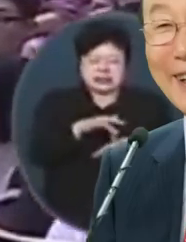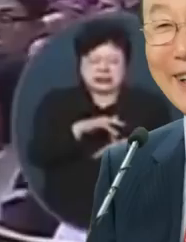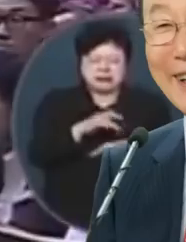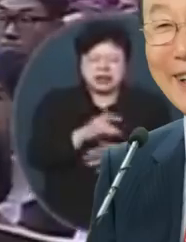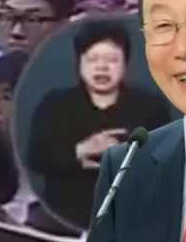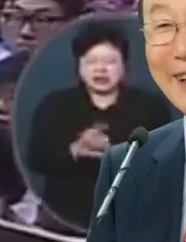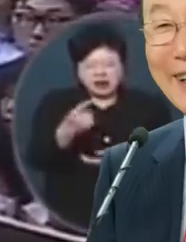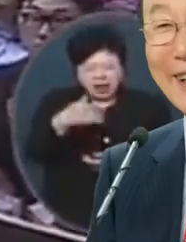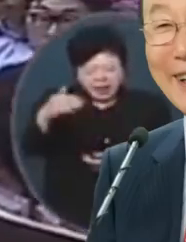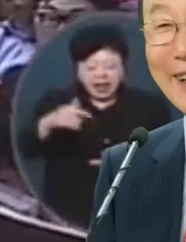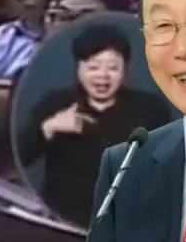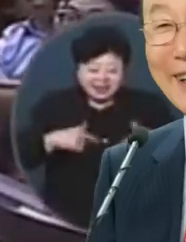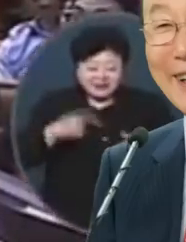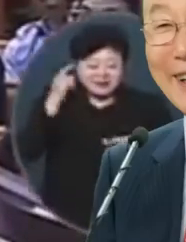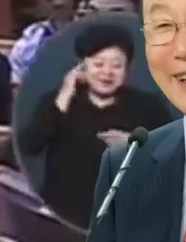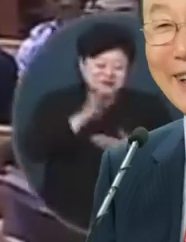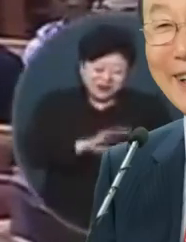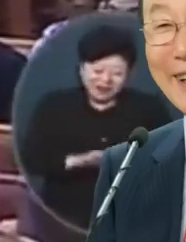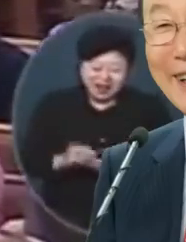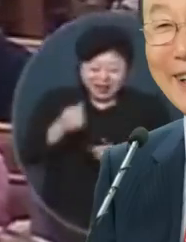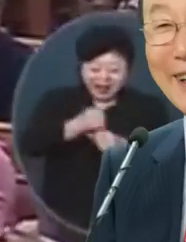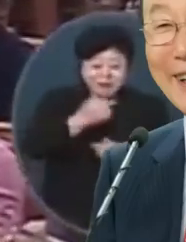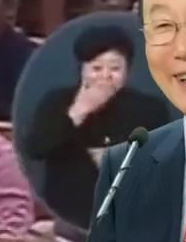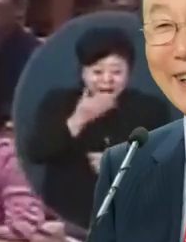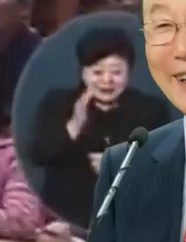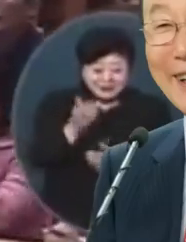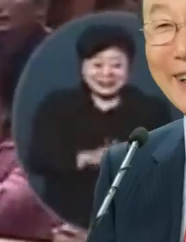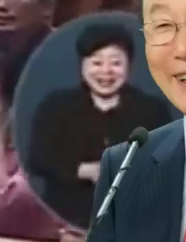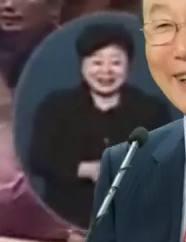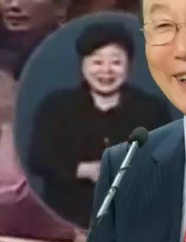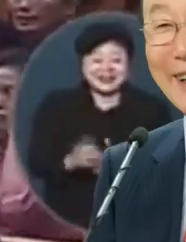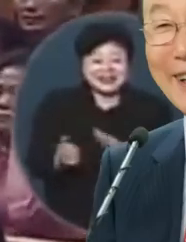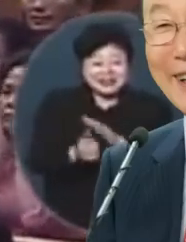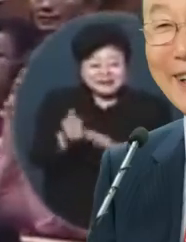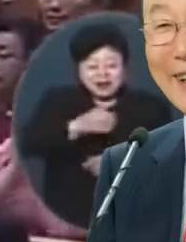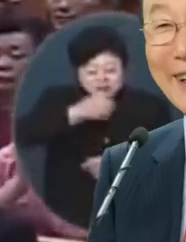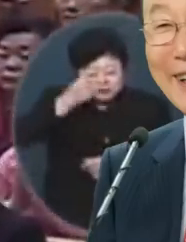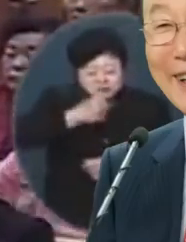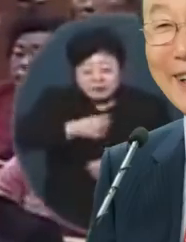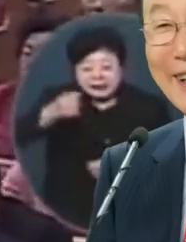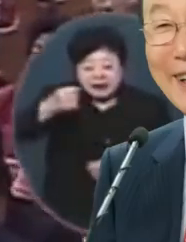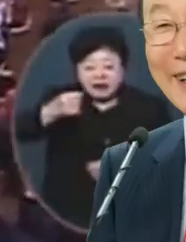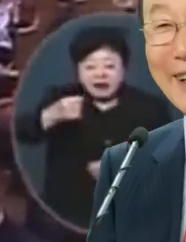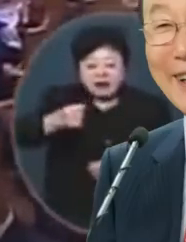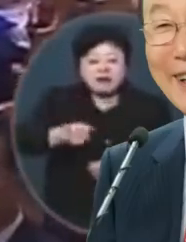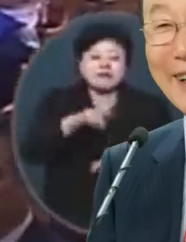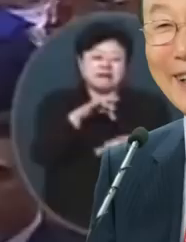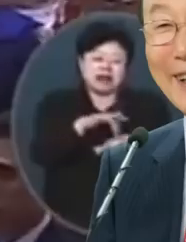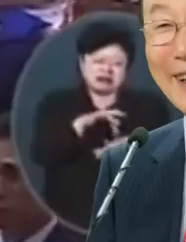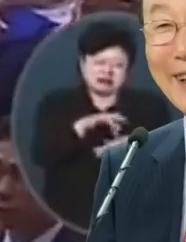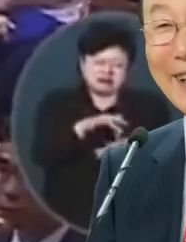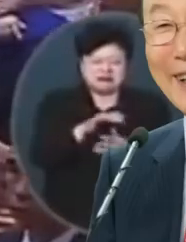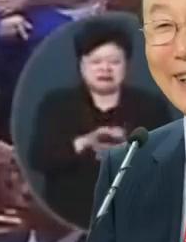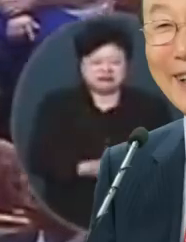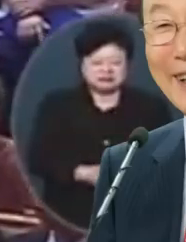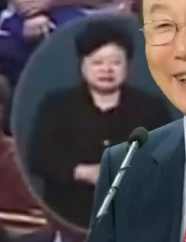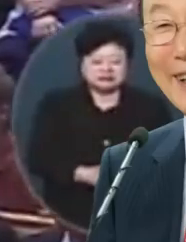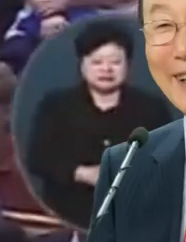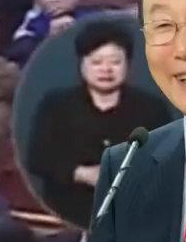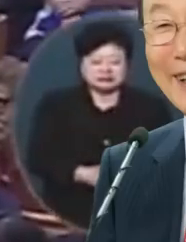나가야 기쁨도 평안도 회복될 수 있는 것입니다. 희망과 꿈을 빼앗는 것은 마귀가 하는